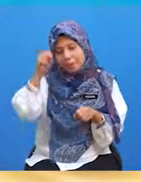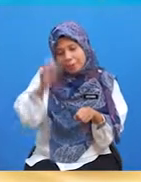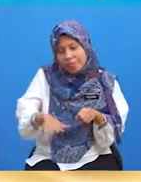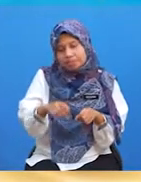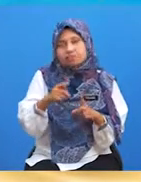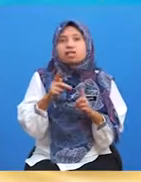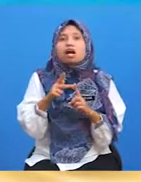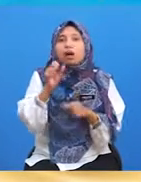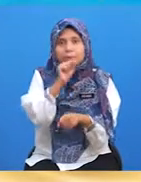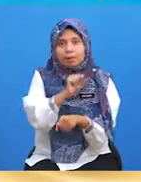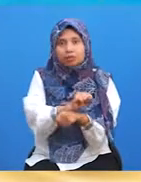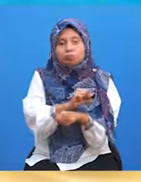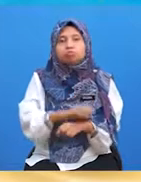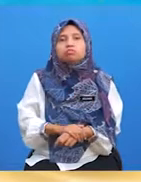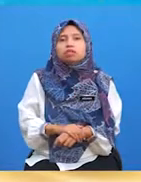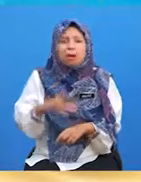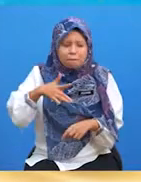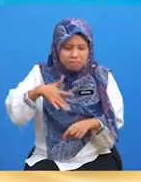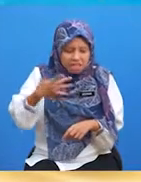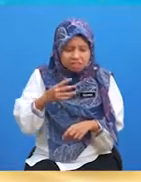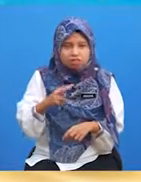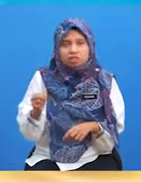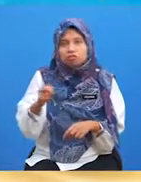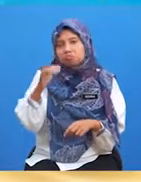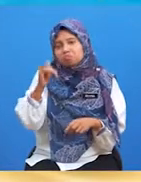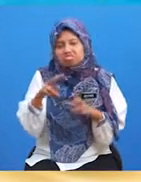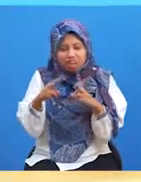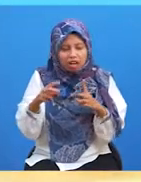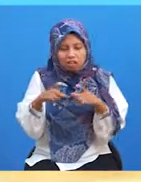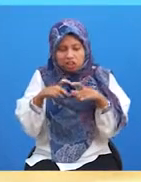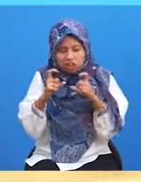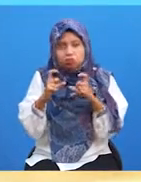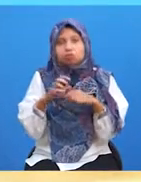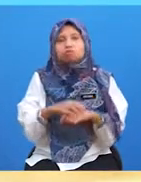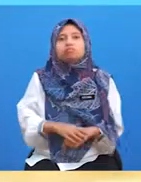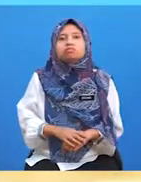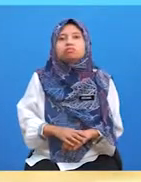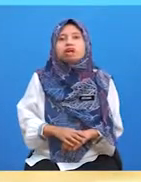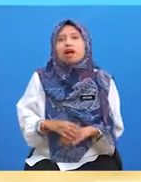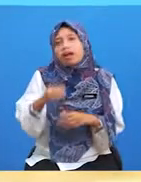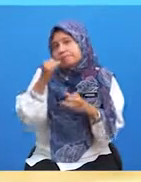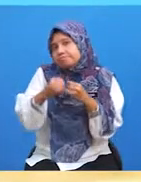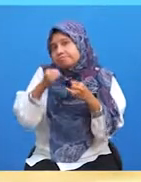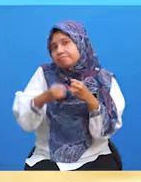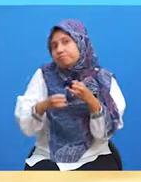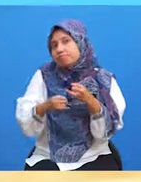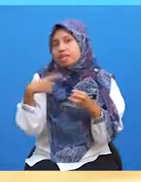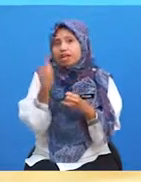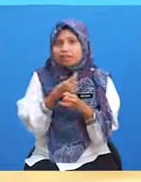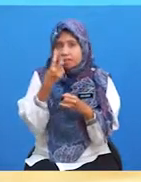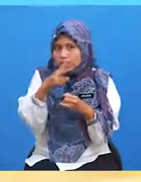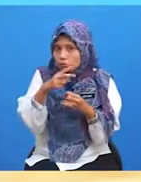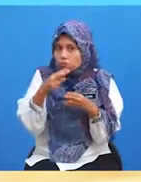iaitu menunjukkan perasaan kecewa yang amat sangat. Akhir sekali, kita tengok